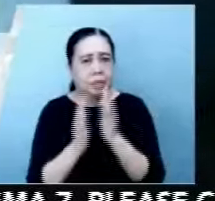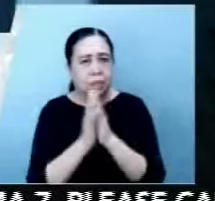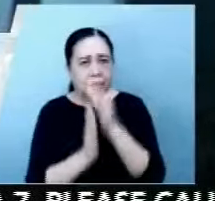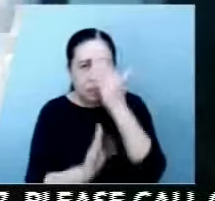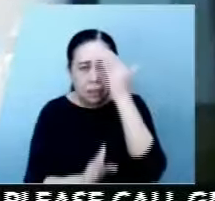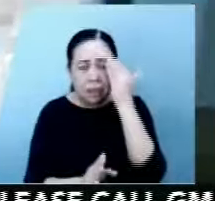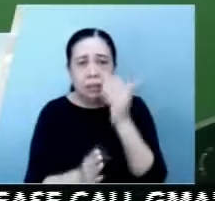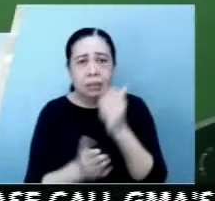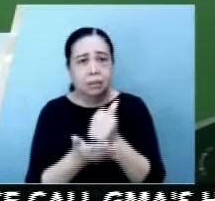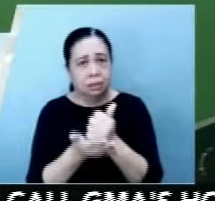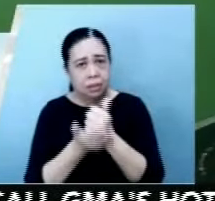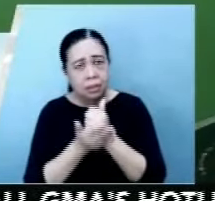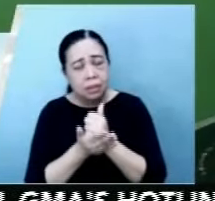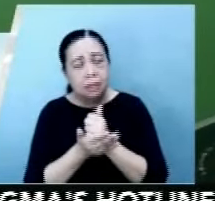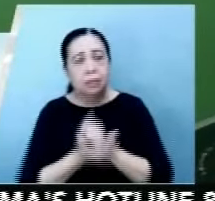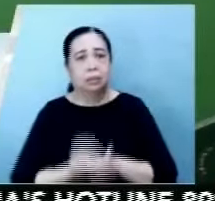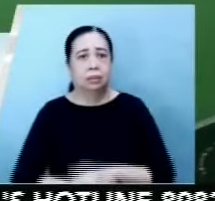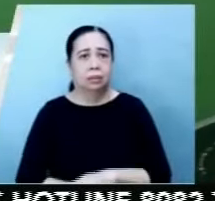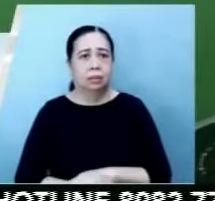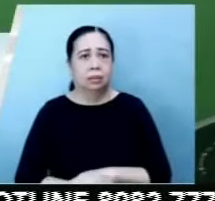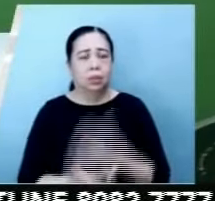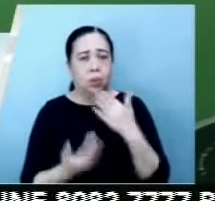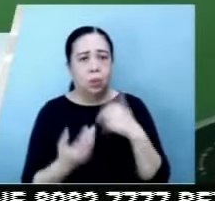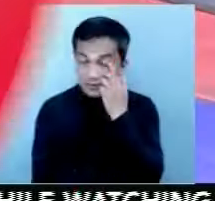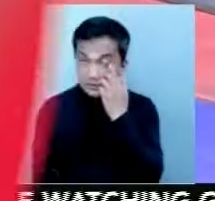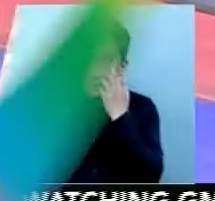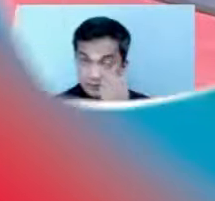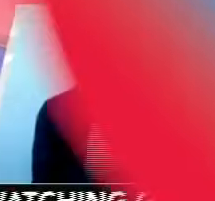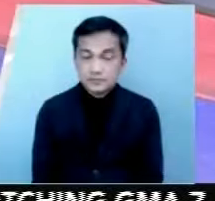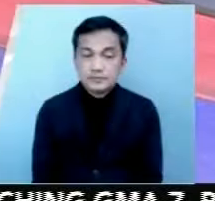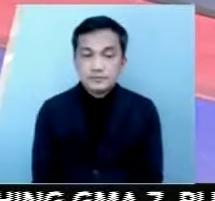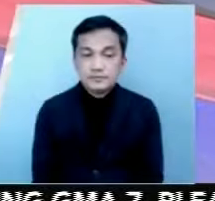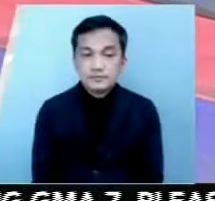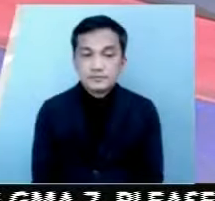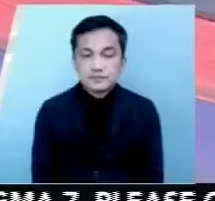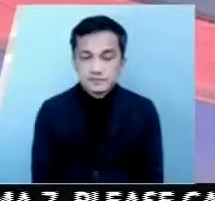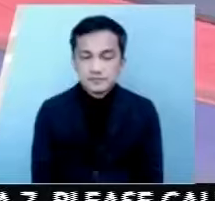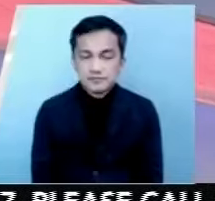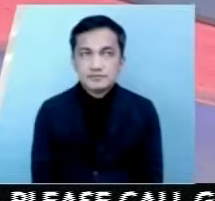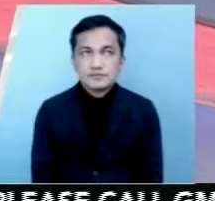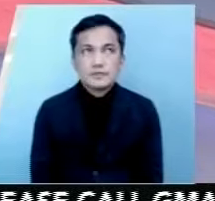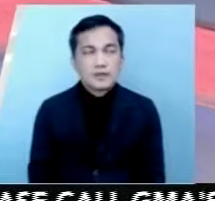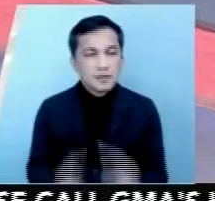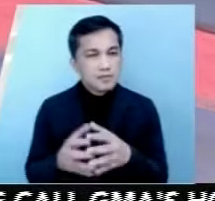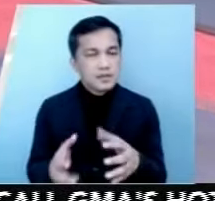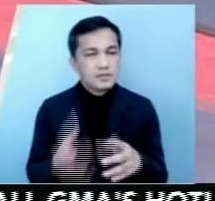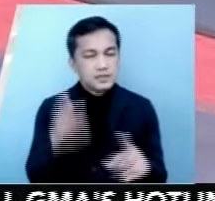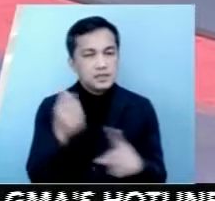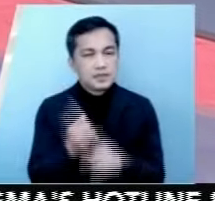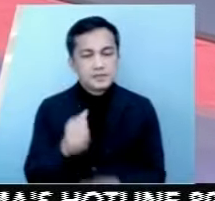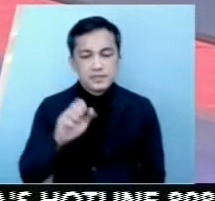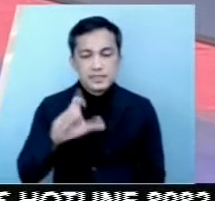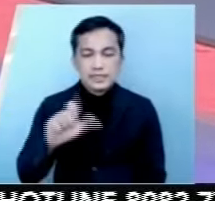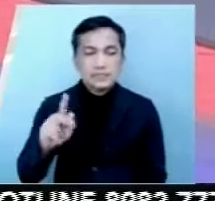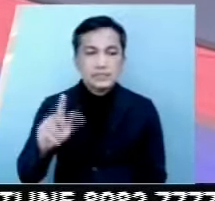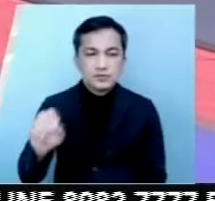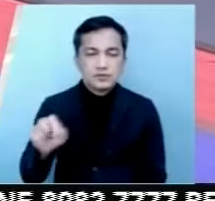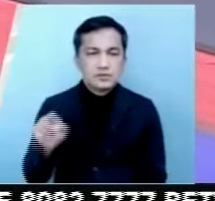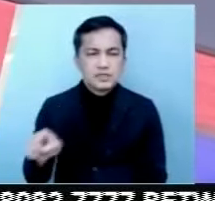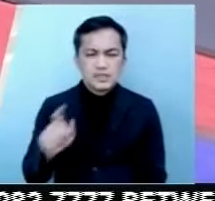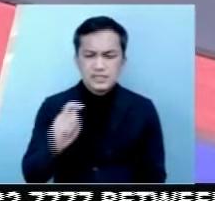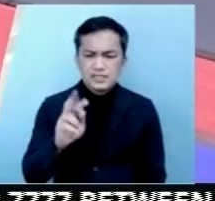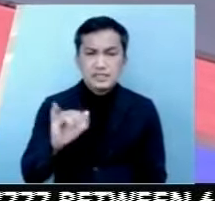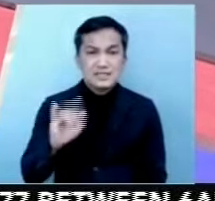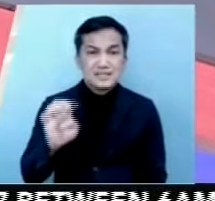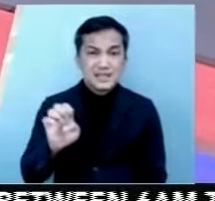tulong na madugtungan pa ho yung buhay ko. Lubhang apektado ng El Nino ang isang tribo sa Maguindanao